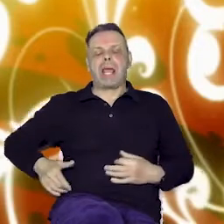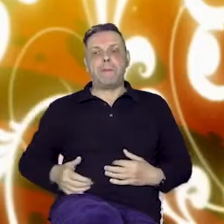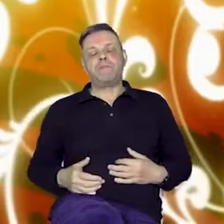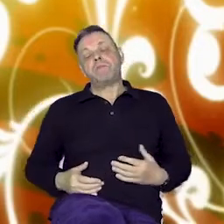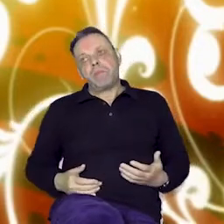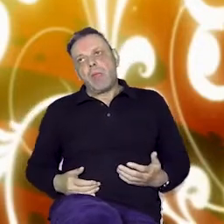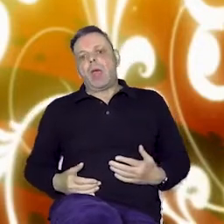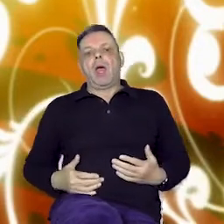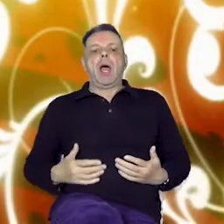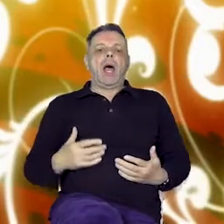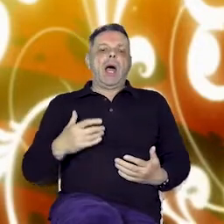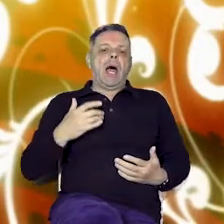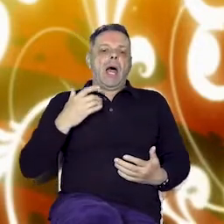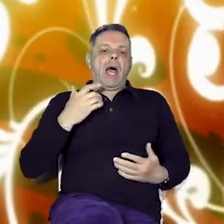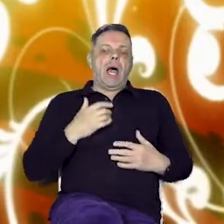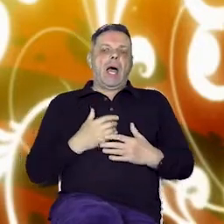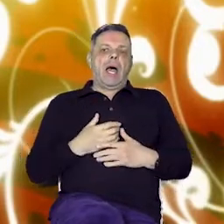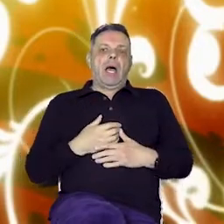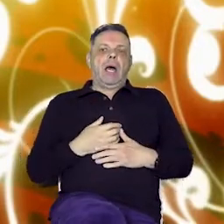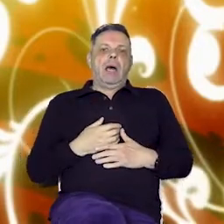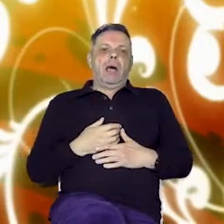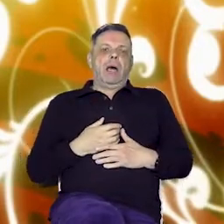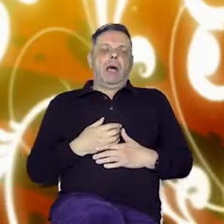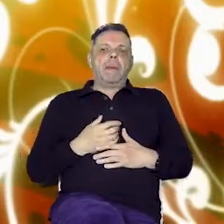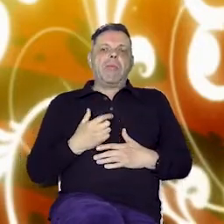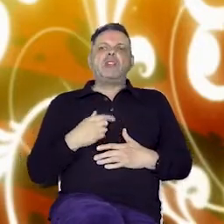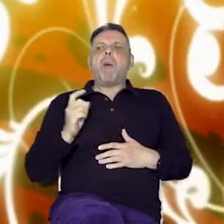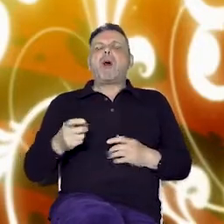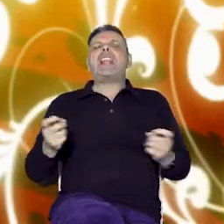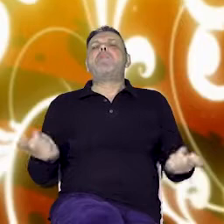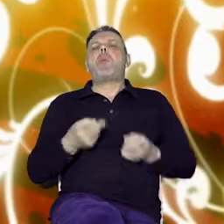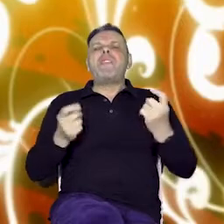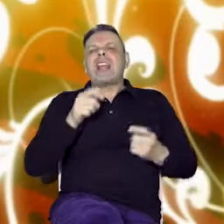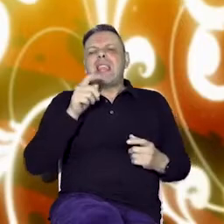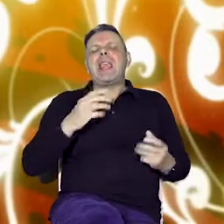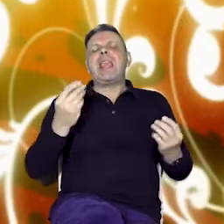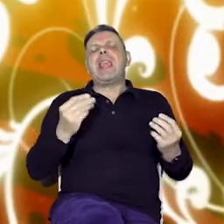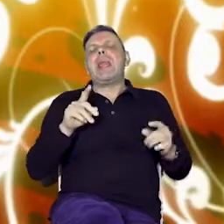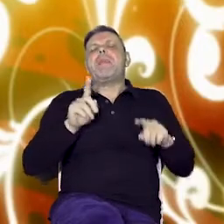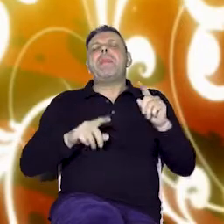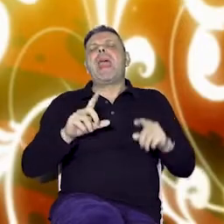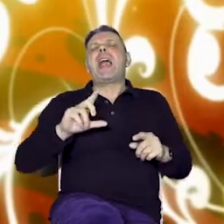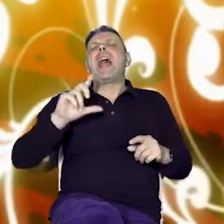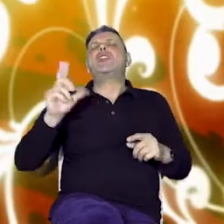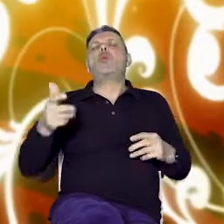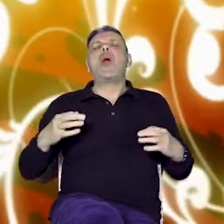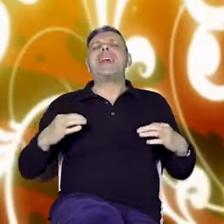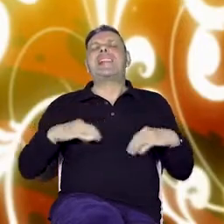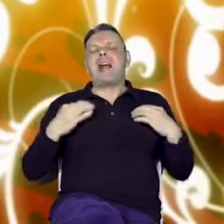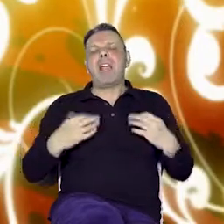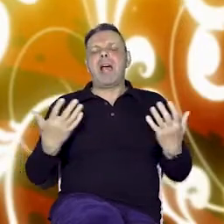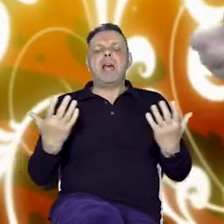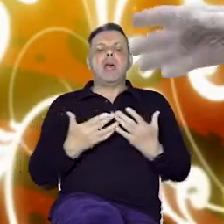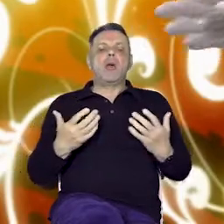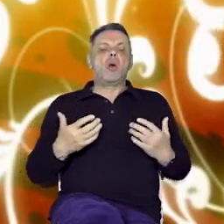mi ćemo morati biti spremne promovirati neke druge zdravlje, neka druga zdravlja koja mi